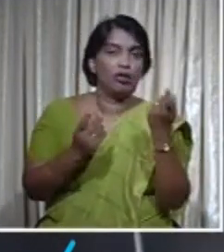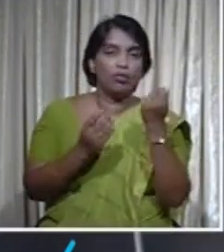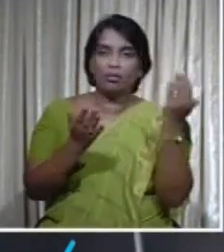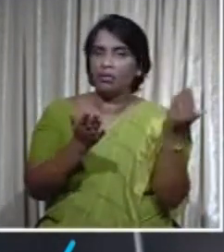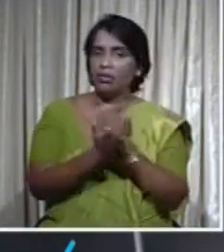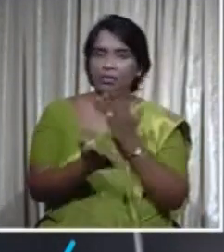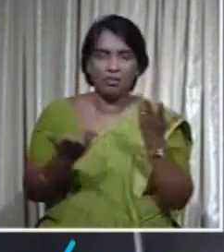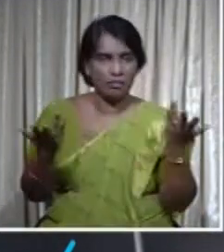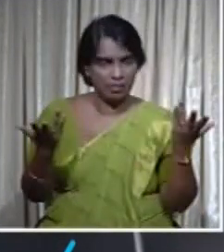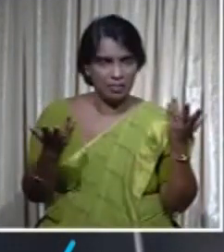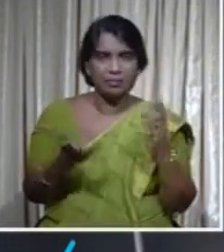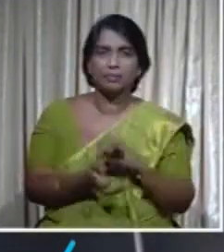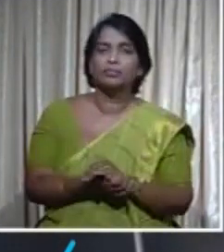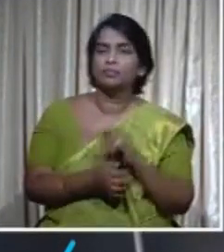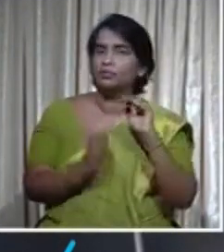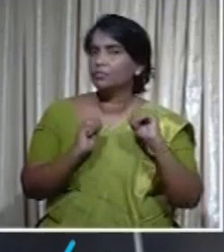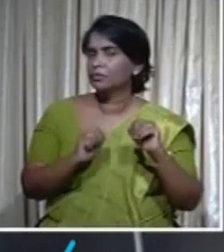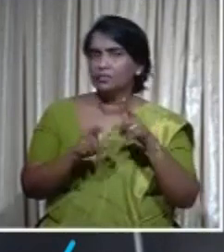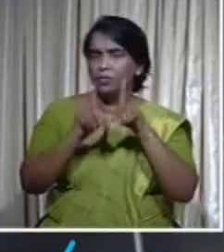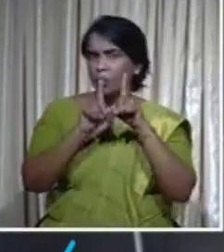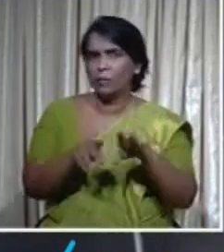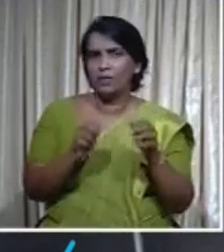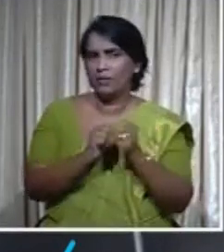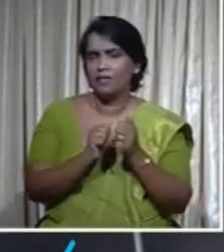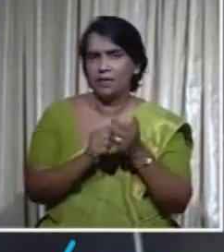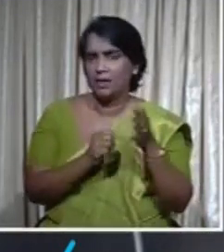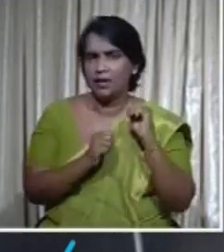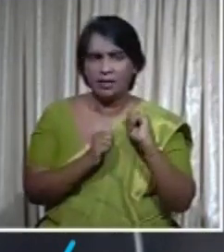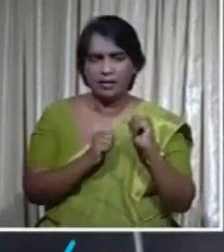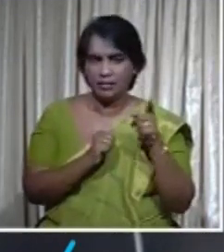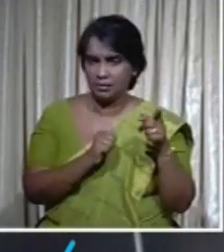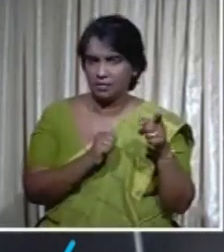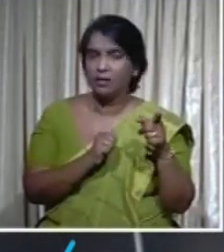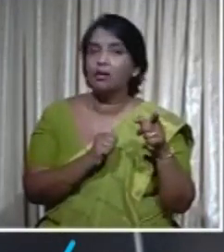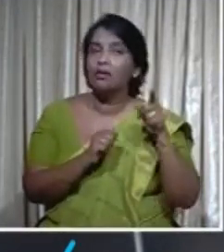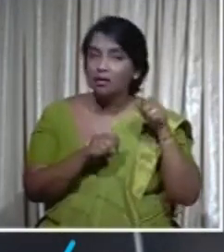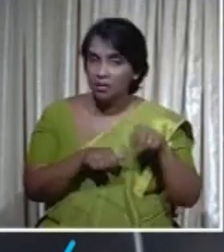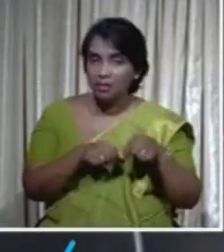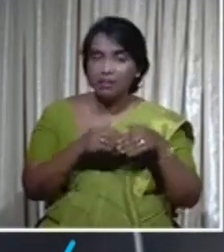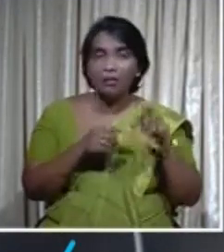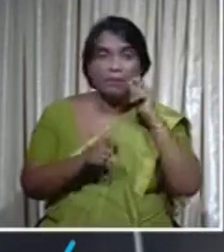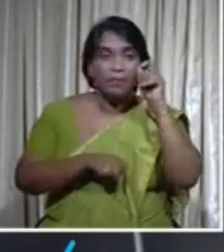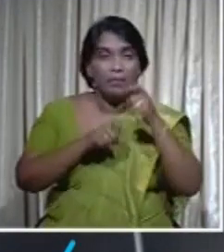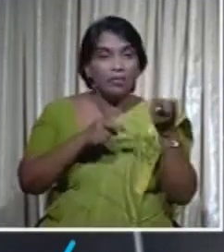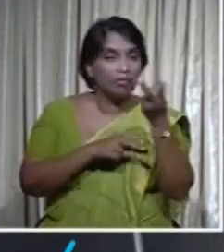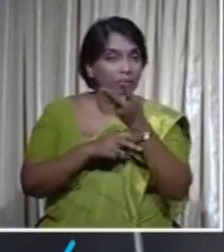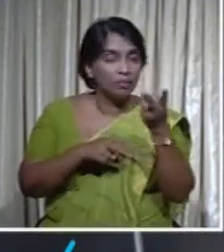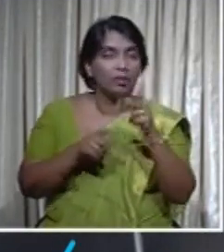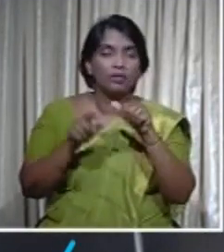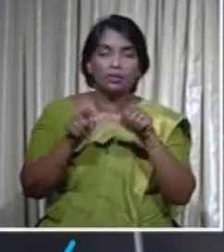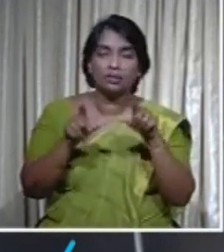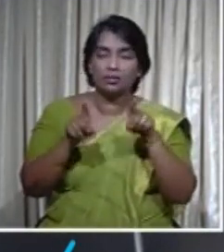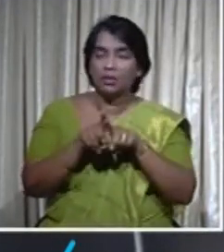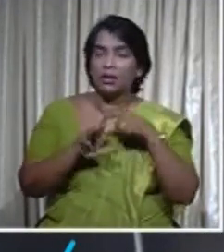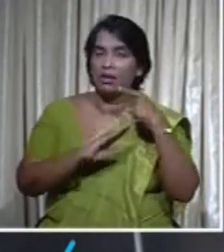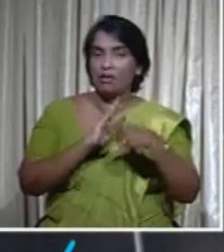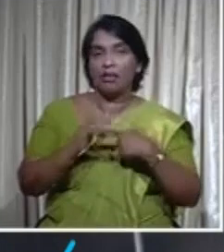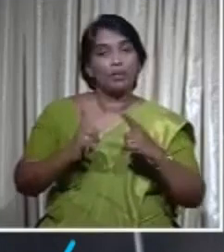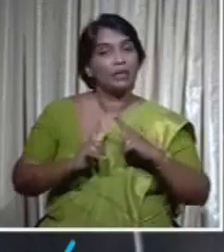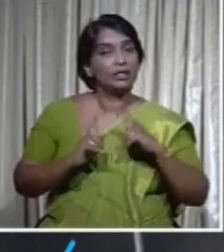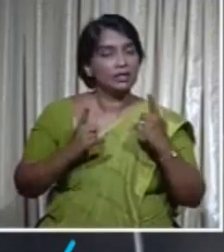ஏன் அந்த பாகுபாடு? இன்றைக்கு இந்த இரண்டு சமூகங்கள் தான் இந்த இலங்கை நாட்டிலே வாழுகிறார்.